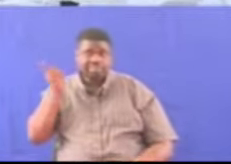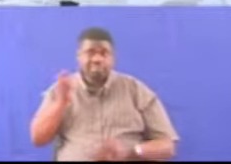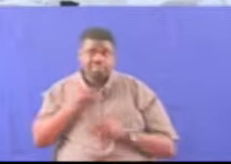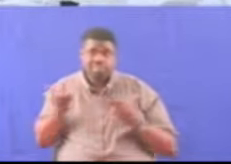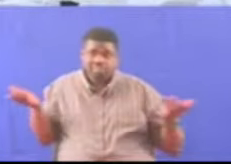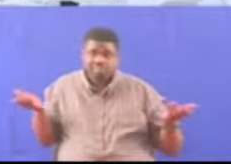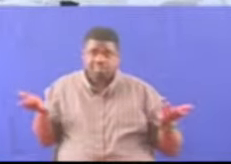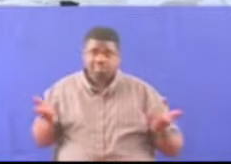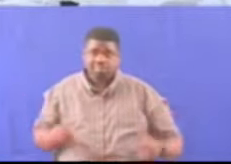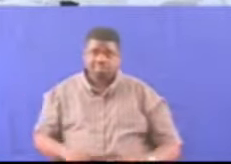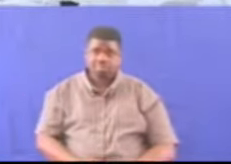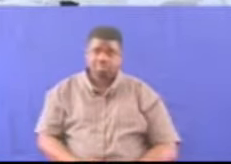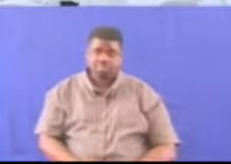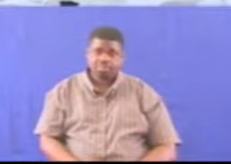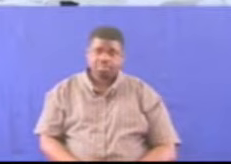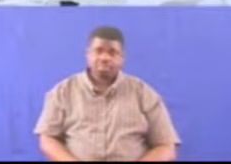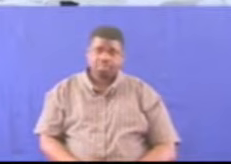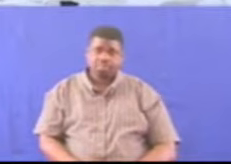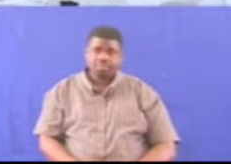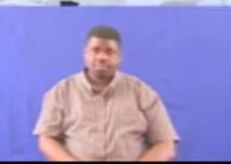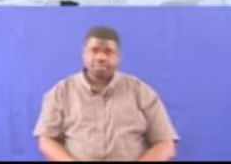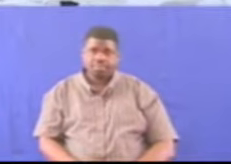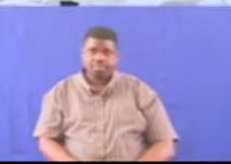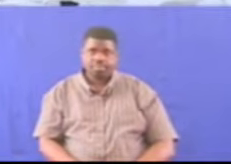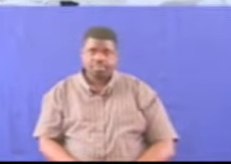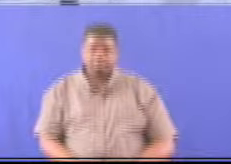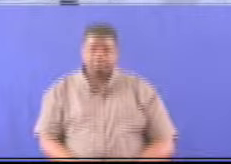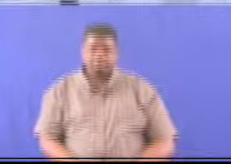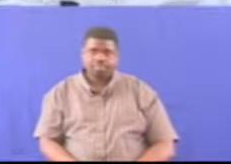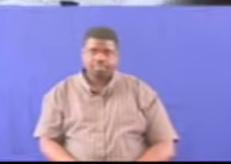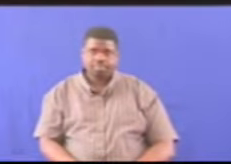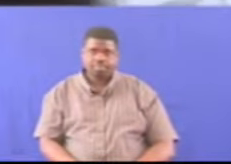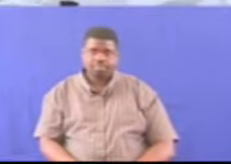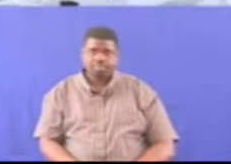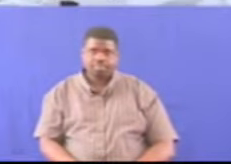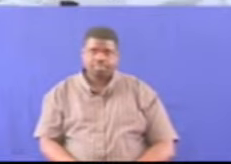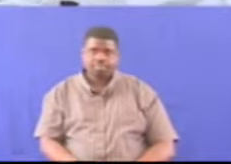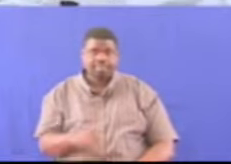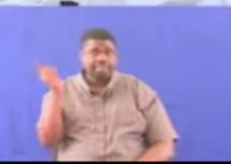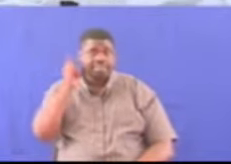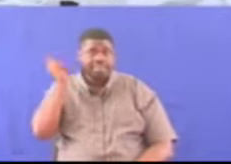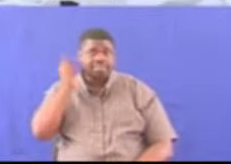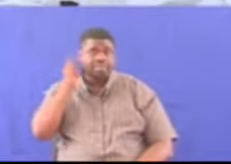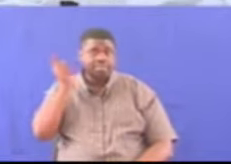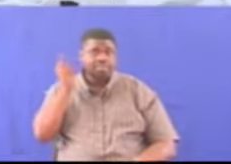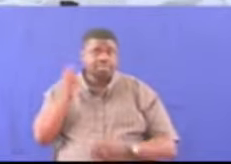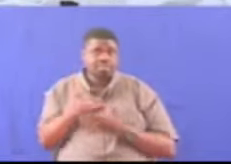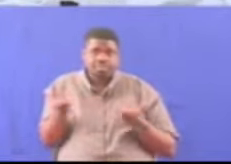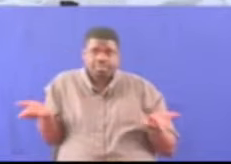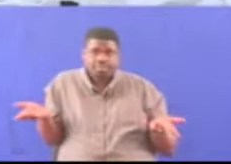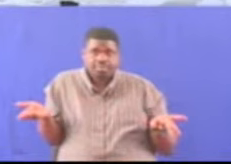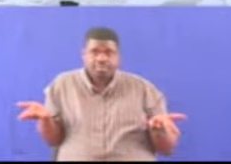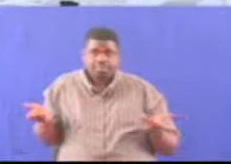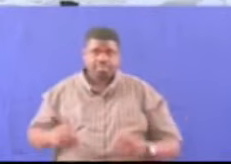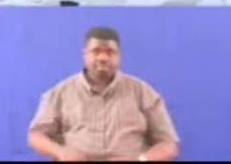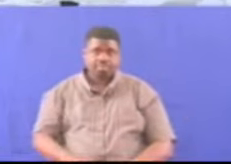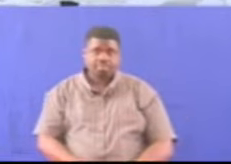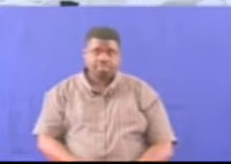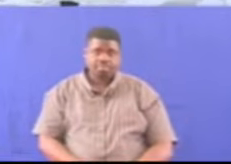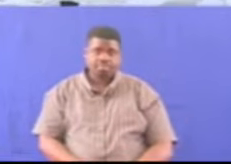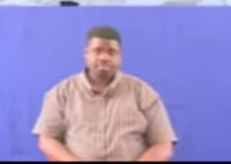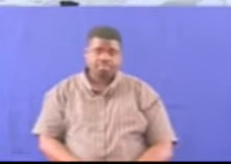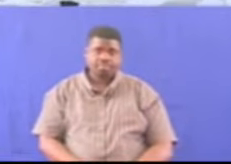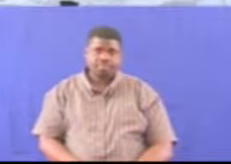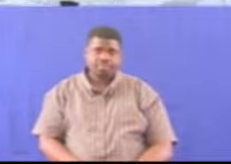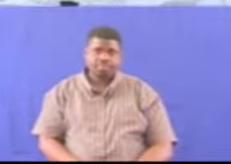na kamati yake yote wamekuja. Lakini ni vile tunafiti haitoshi. Kwa sasa naomba tu niruhusu niweze